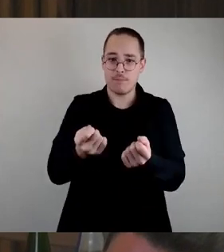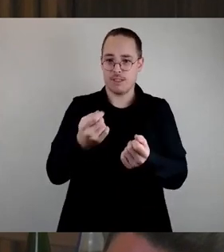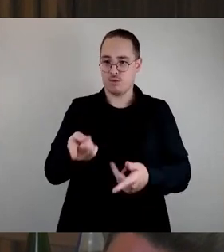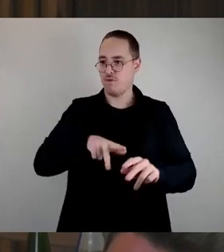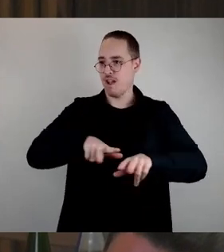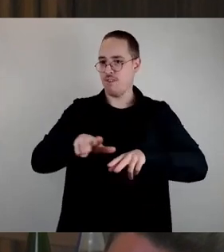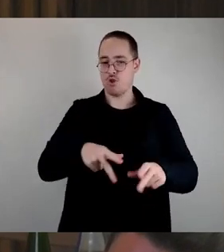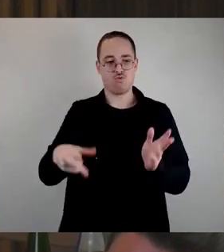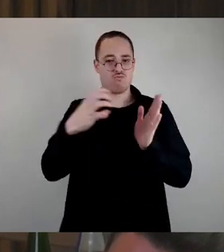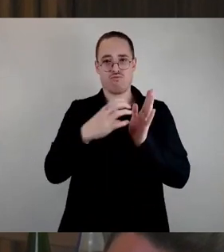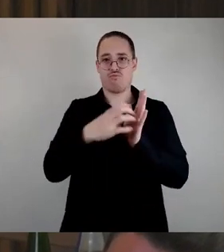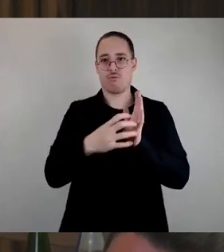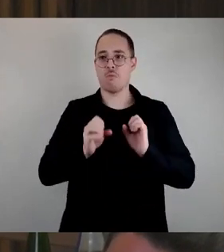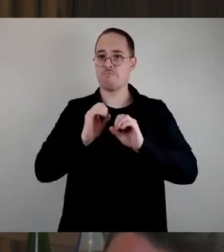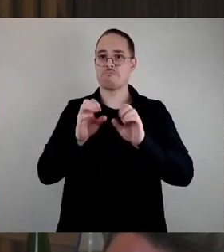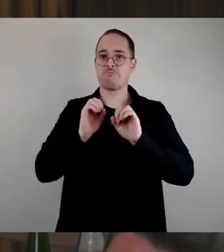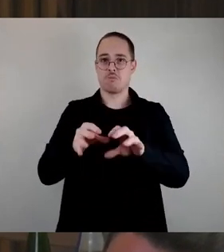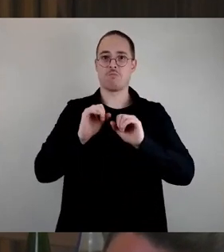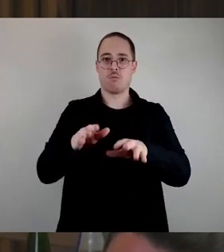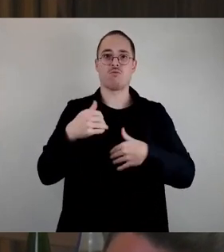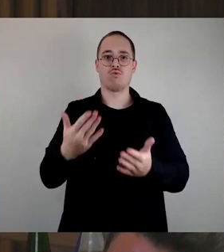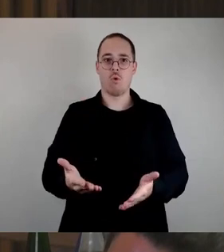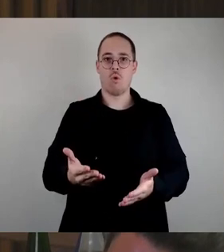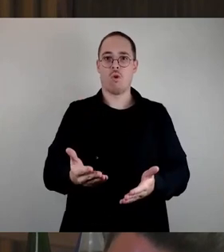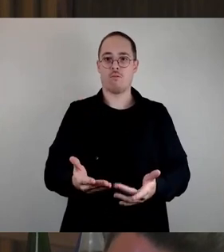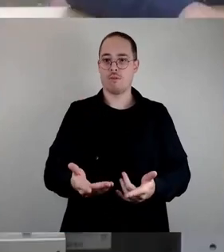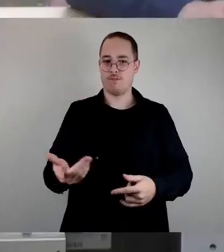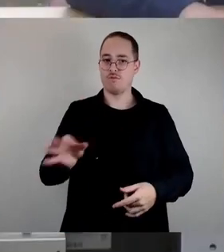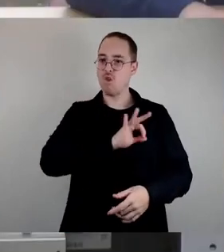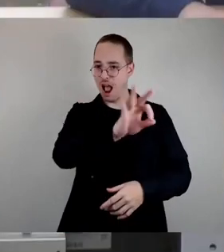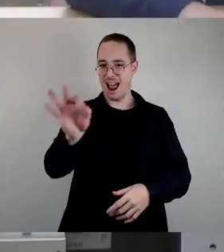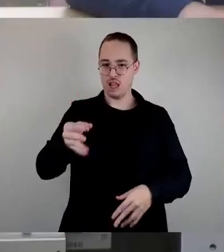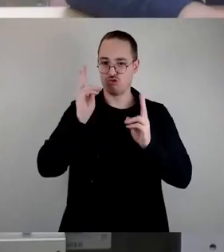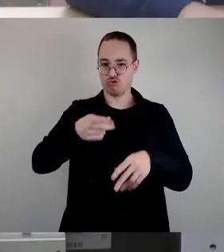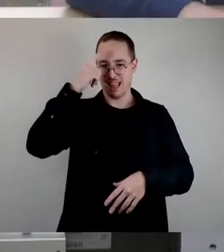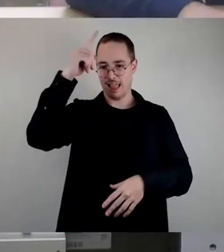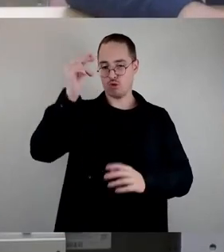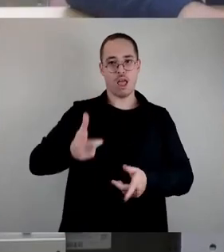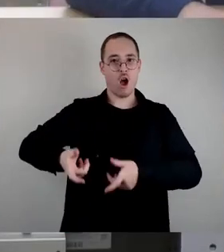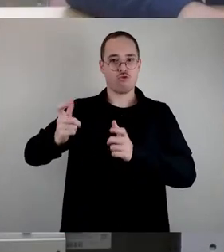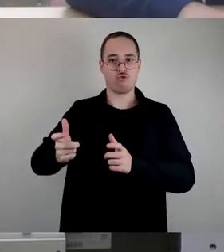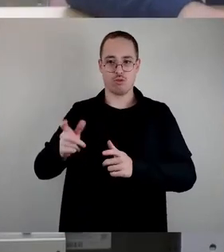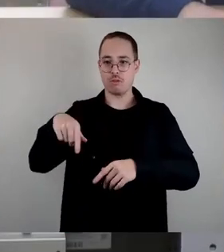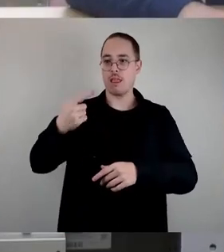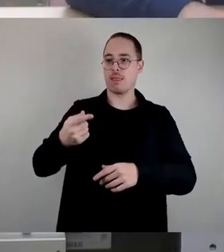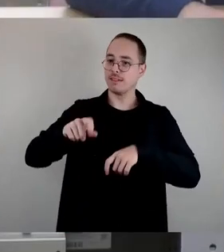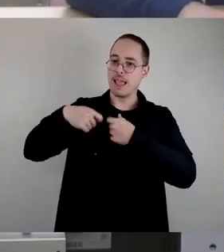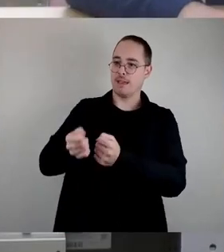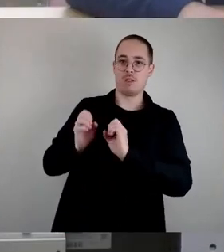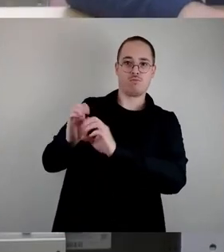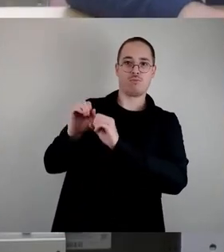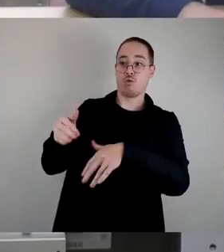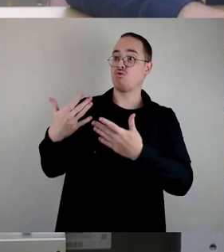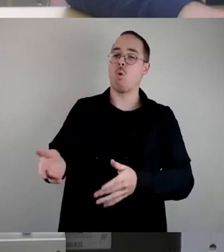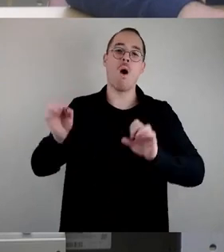wieder mal vorgetragen wurden, den kompletten Stadtrat bzw. zumindest dem Ausschuss vorgetragen werden. Das ist nicht in Ordnung, muss ich ganz